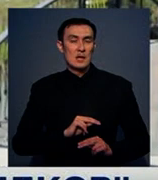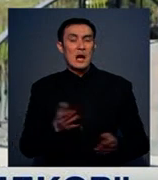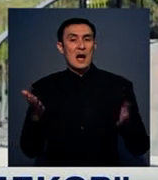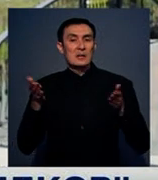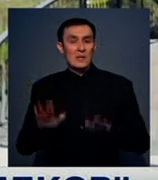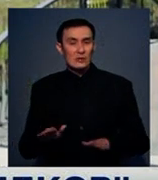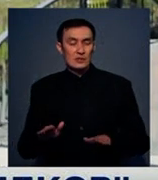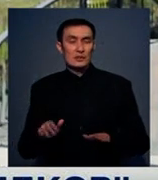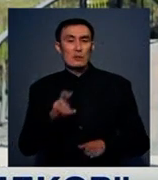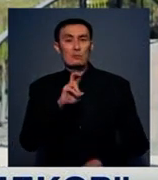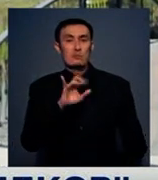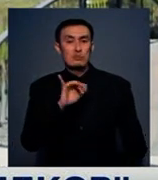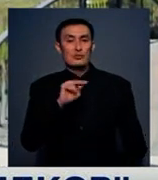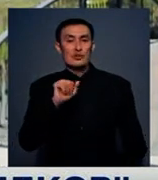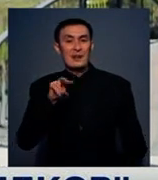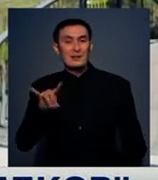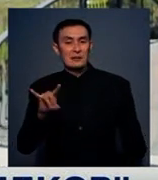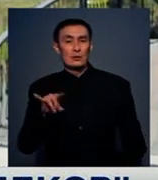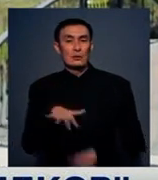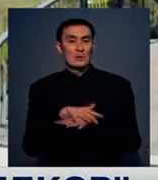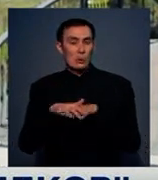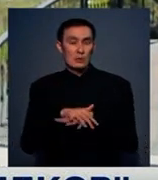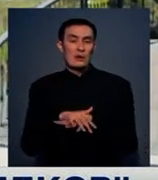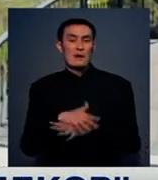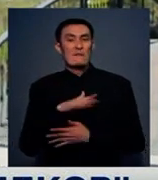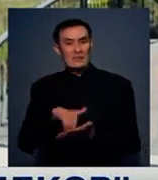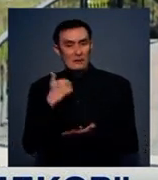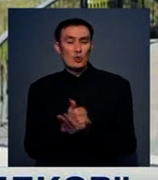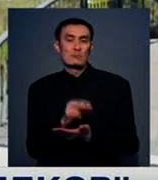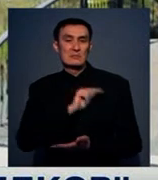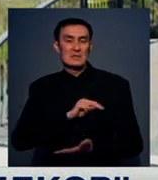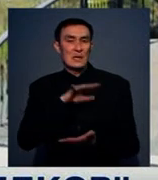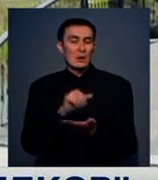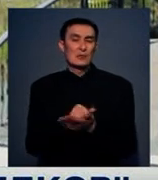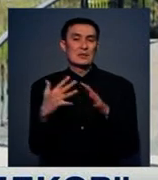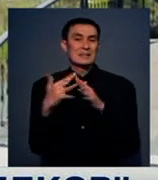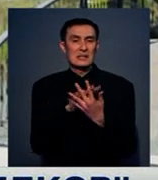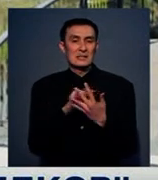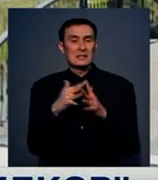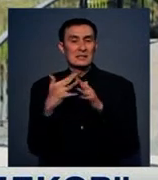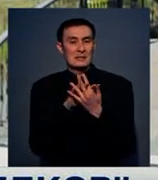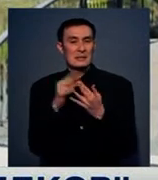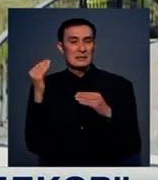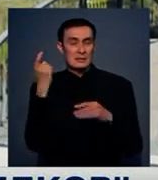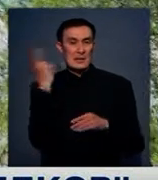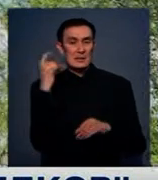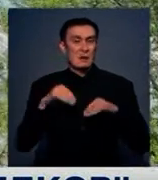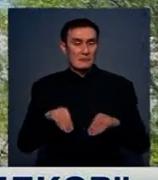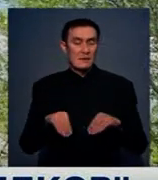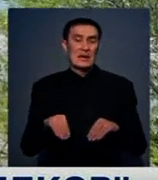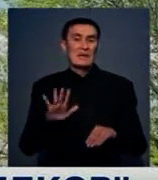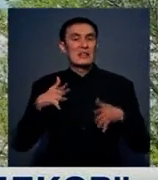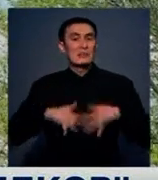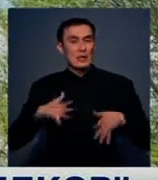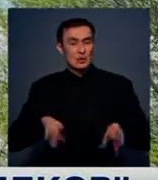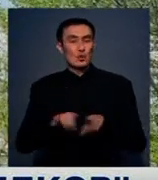Оставшиеся здесь борчалинцы, они в основном занимаются сельским трудом. В Тбилиси их